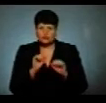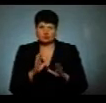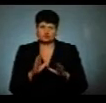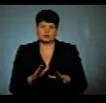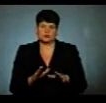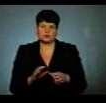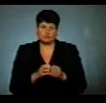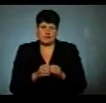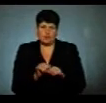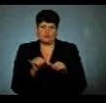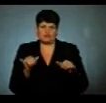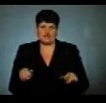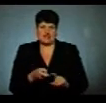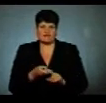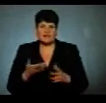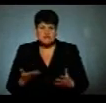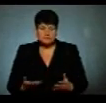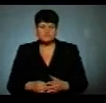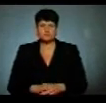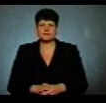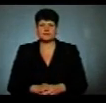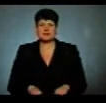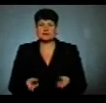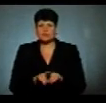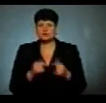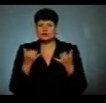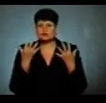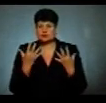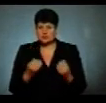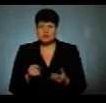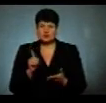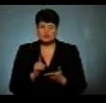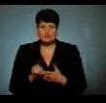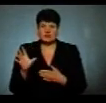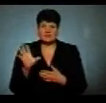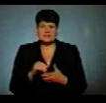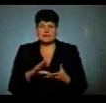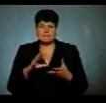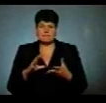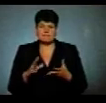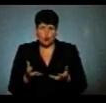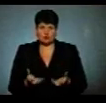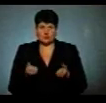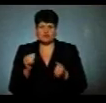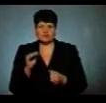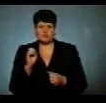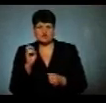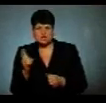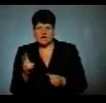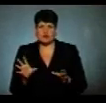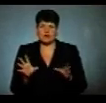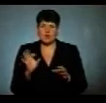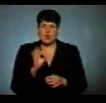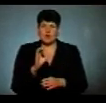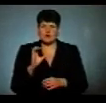загрозою поширення інфекції. Також з сьогоднішнього дня зобов'язано всіх балансоутримувачів, це всіх ЖЕКів, об'єднання